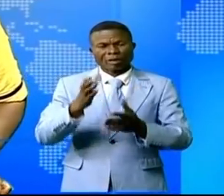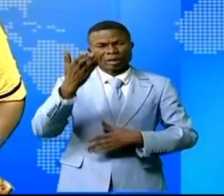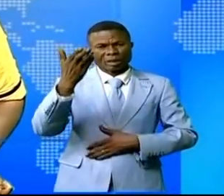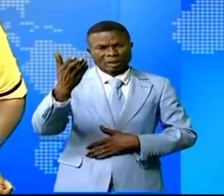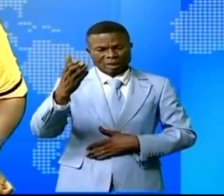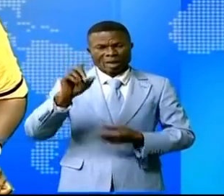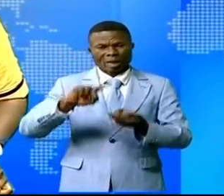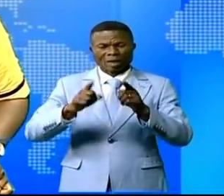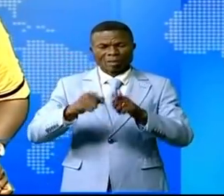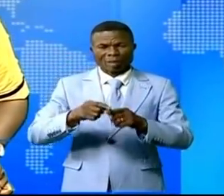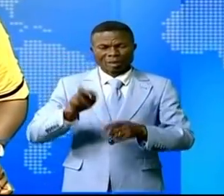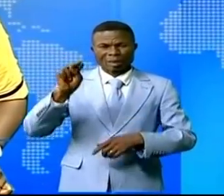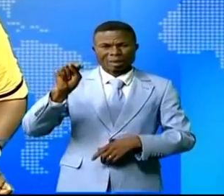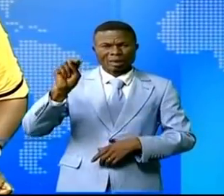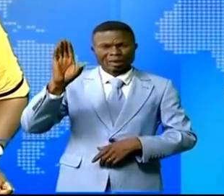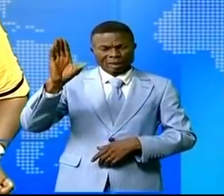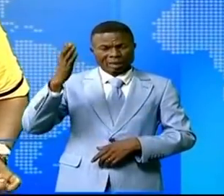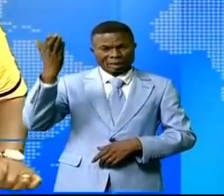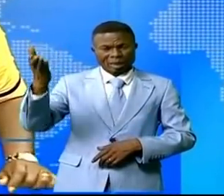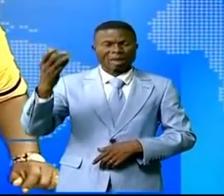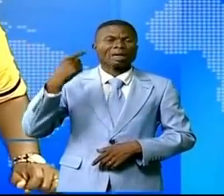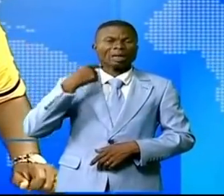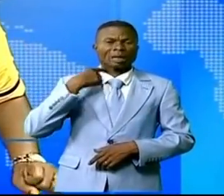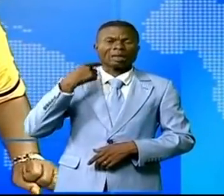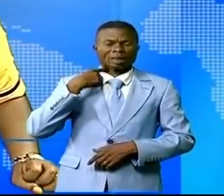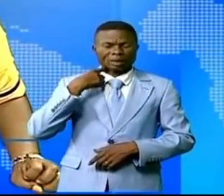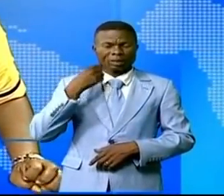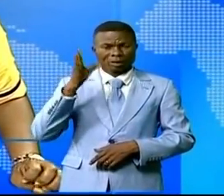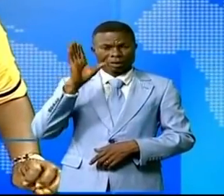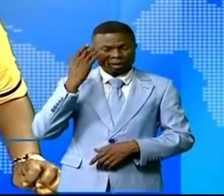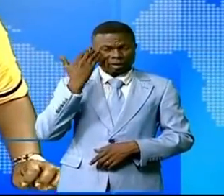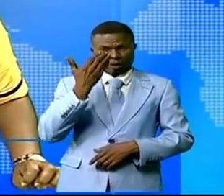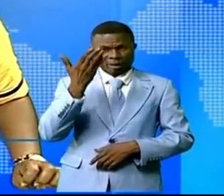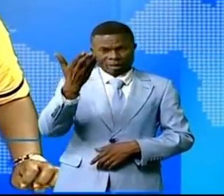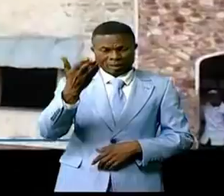notre confrère sur place, Esdras.